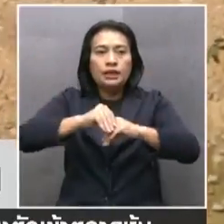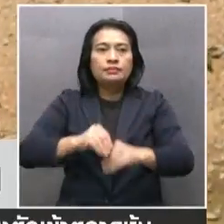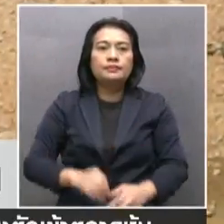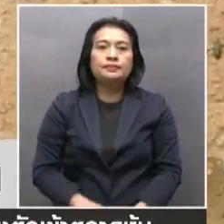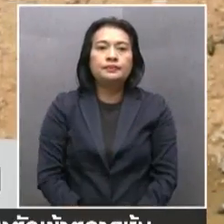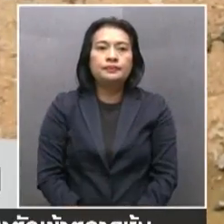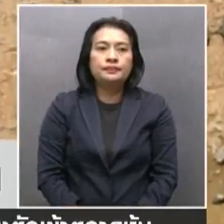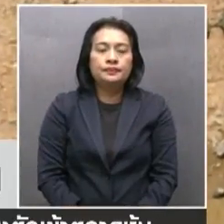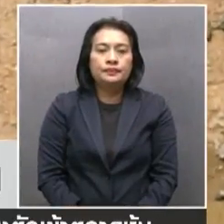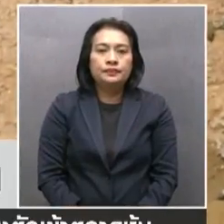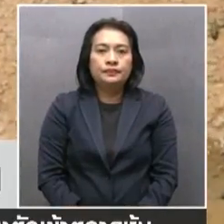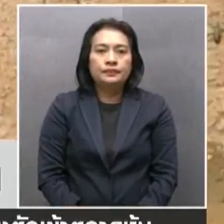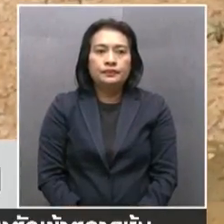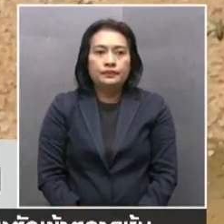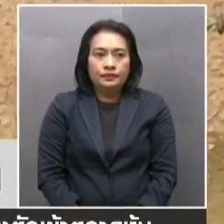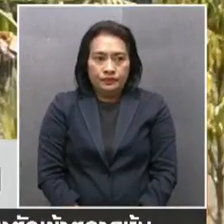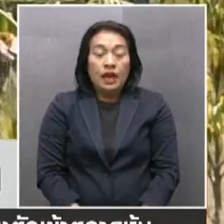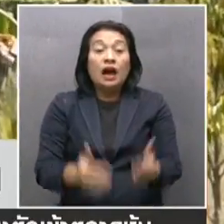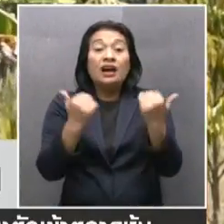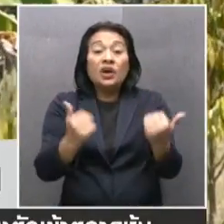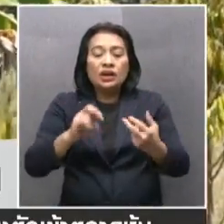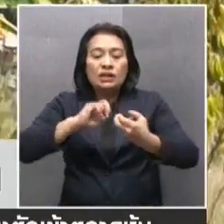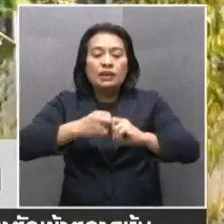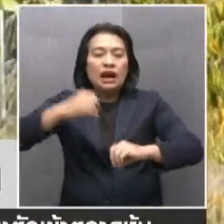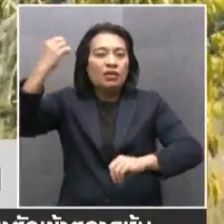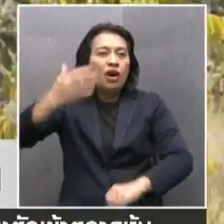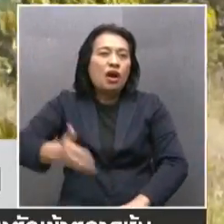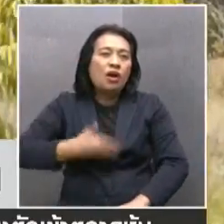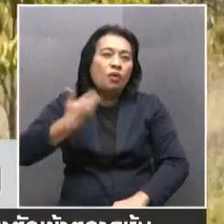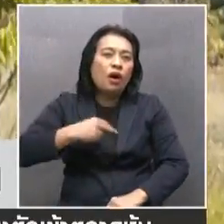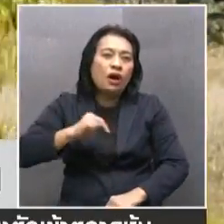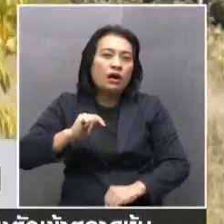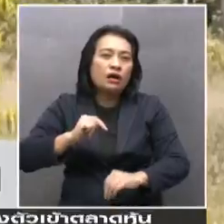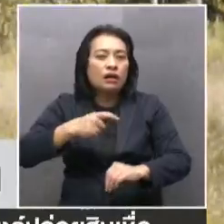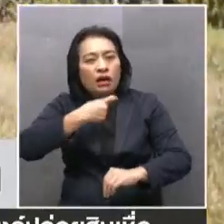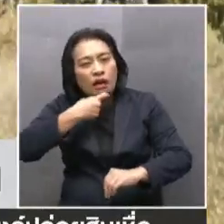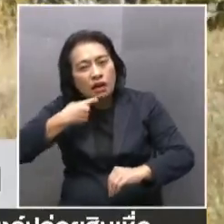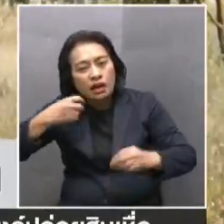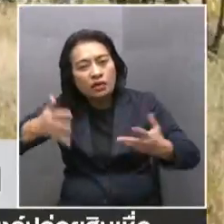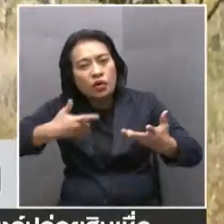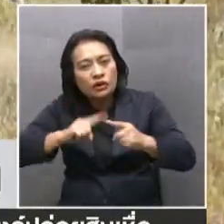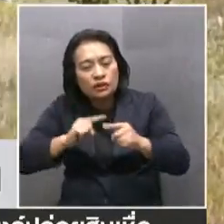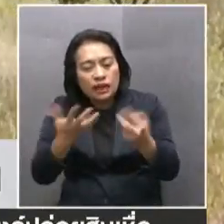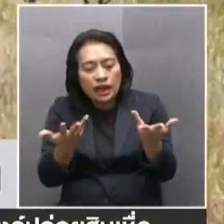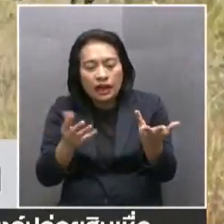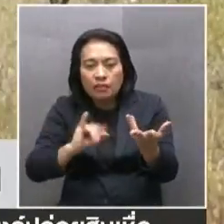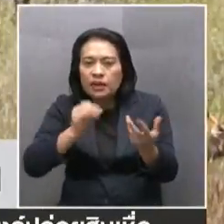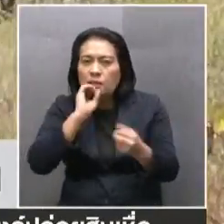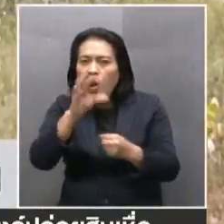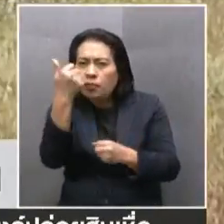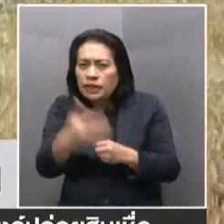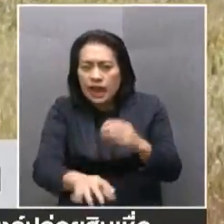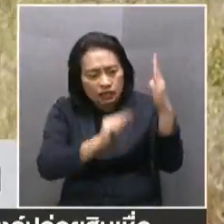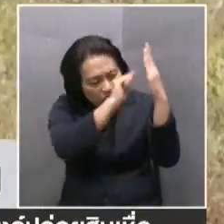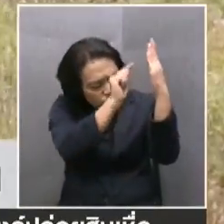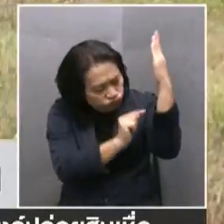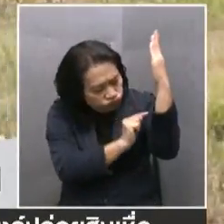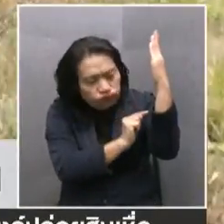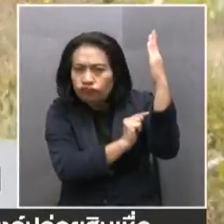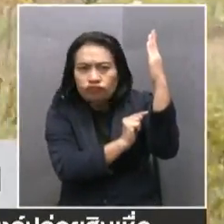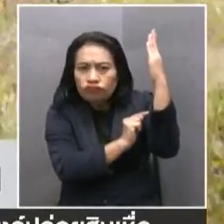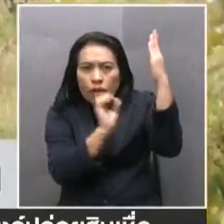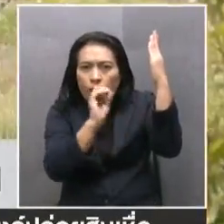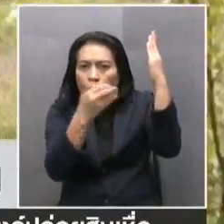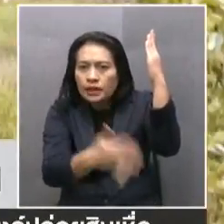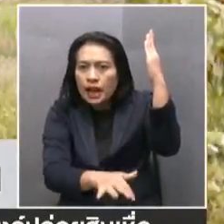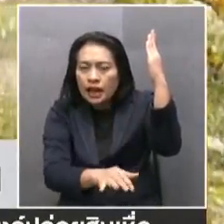ากฏการณ์เอลนินโญที่กำลังเกิดขึ้นในปัจจุบันจะไม่สามารถบอกได้ว่าจะเกิดขึ้นกับพื้นที่ของภูมิภาคใดในประเทศไท